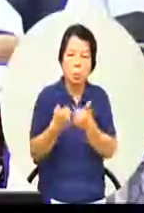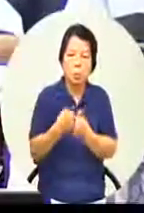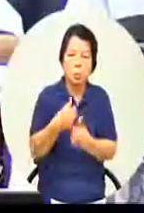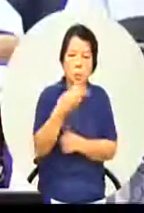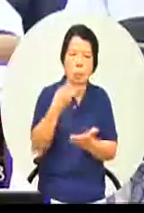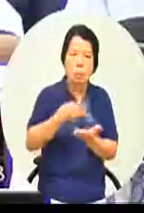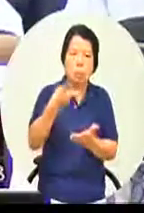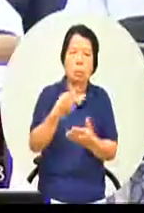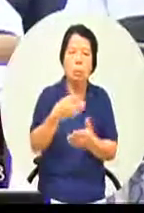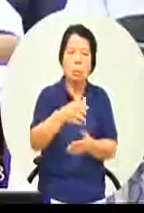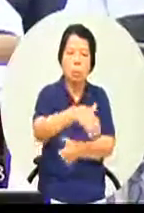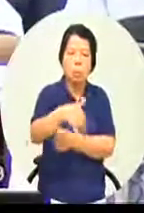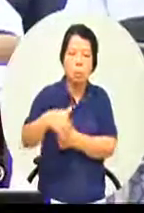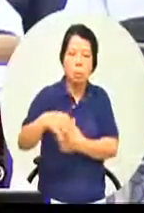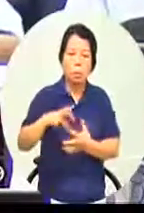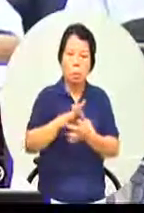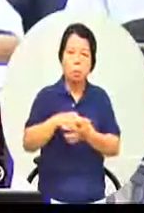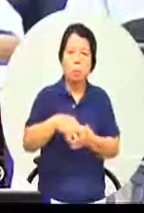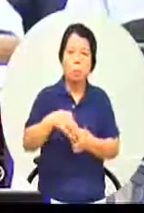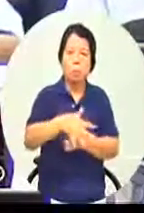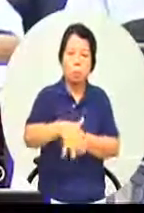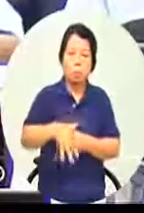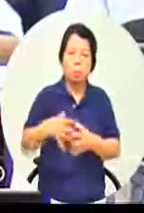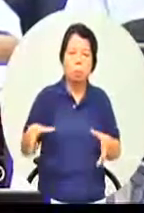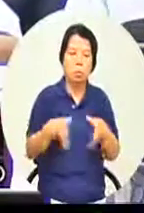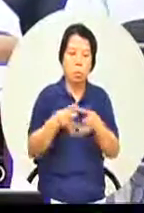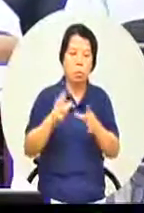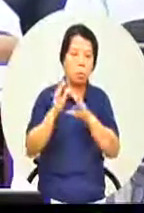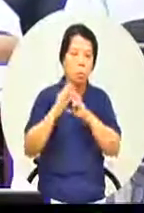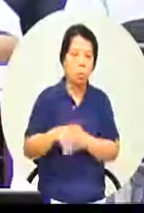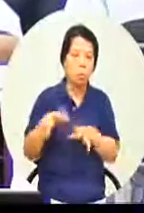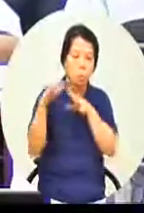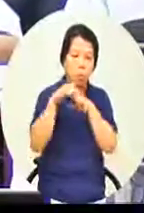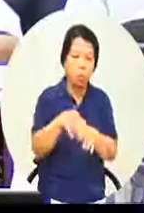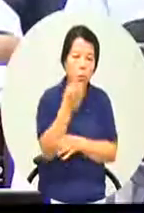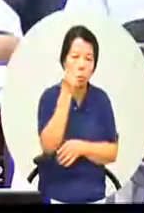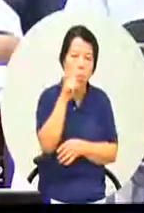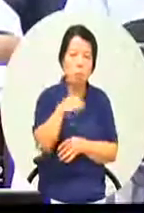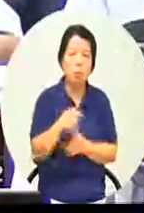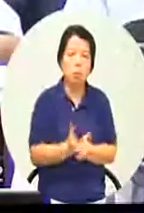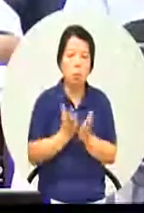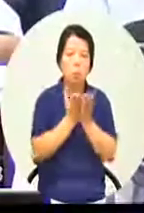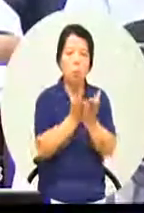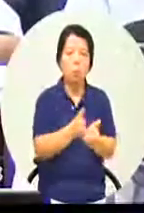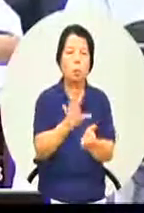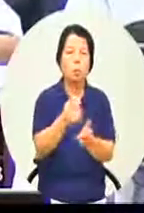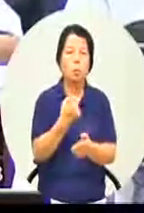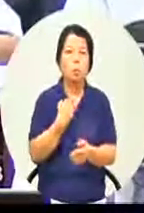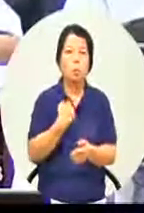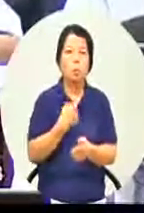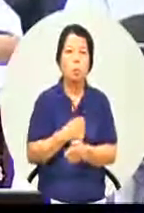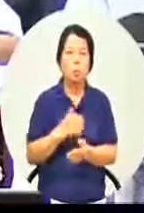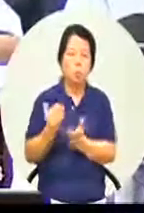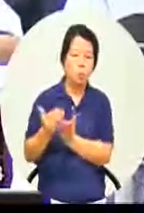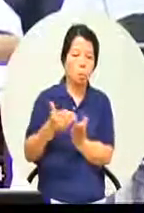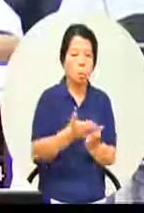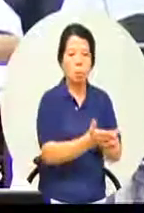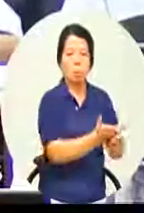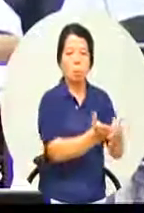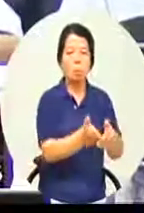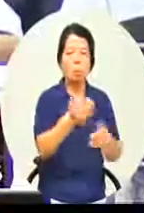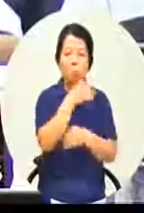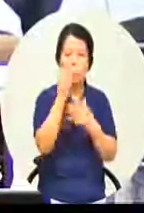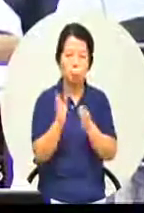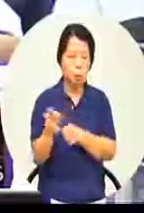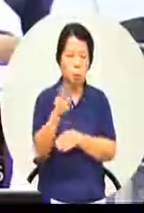各局处的同仁哈。那直接到现场去会勘，他们也直接也去搭船哈，去了解整个这个爱河的状况，所